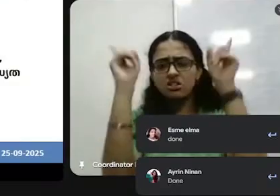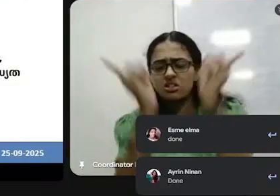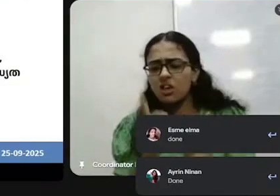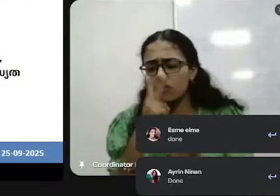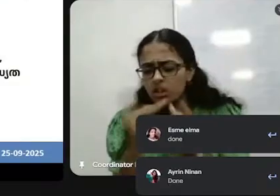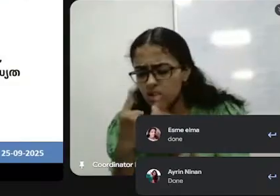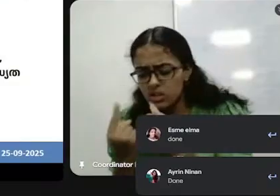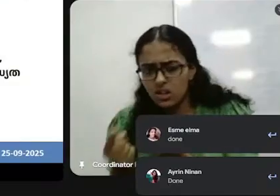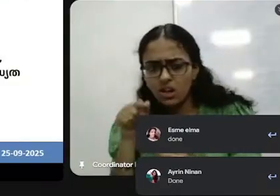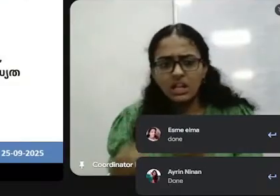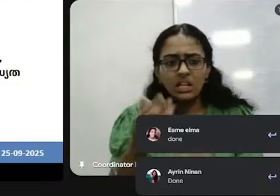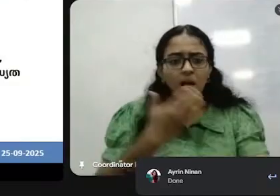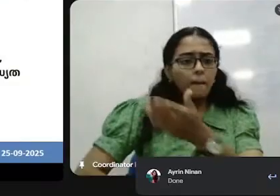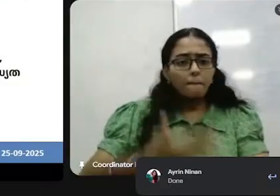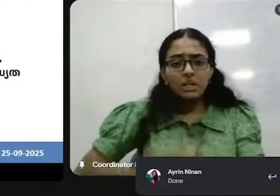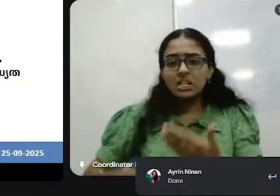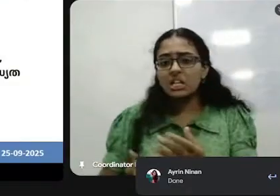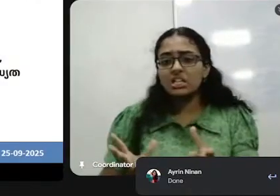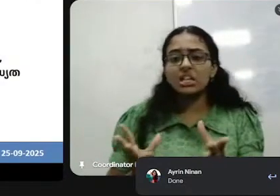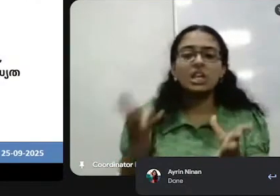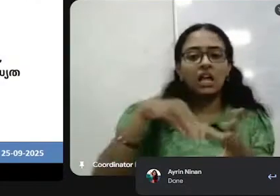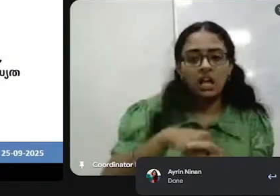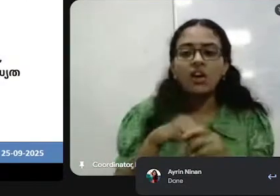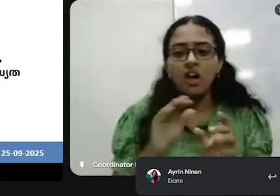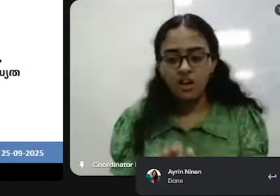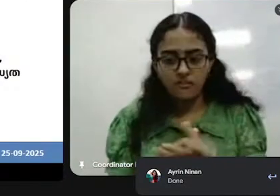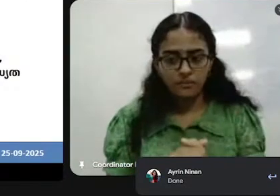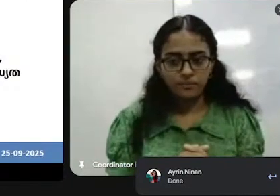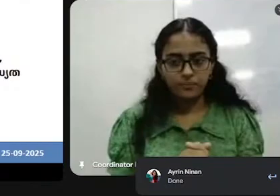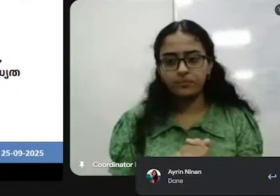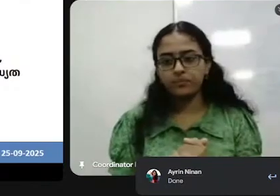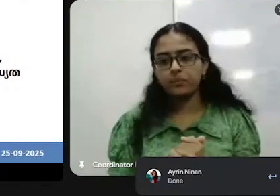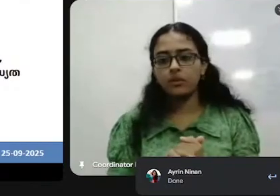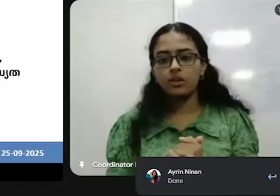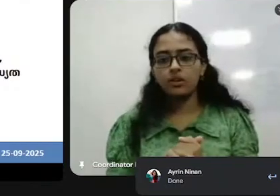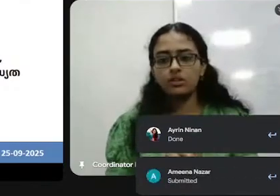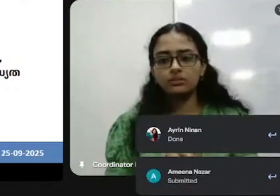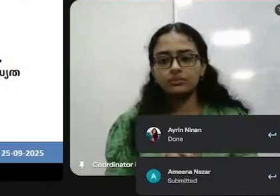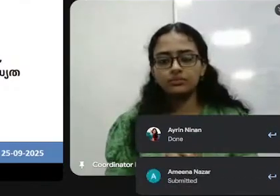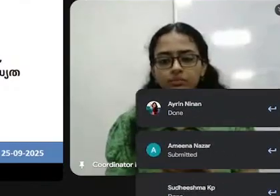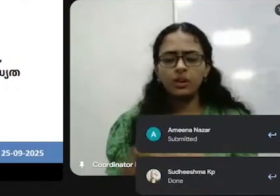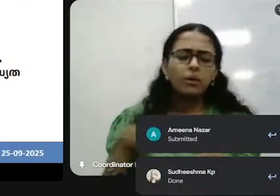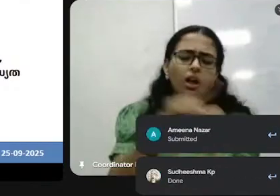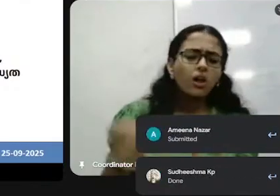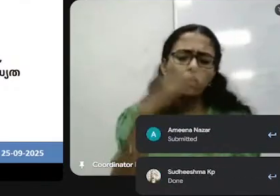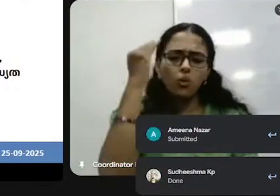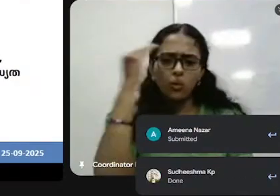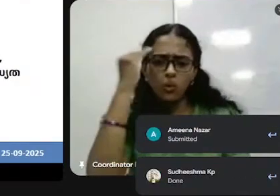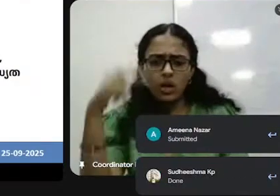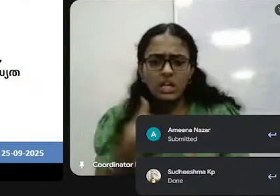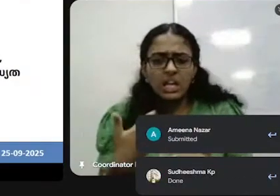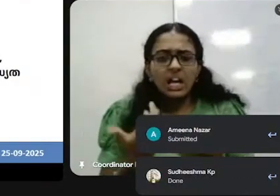4ാമത്തെയും ഭിന്നശേഷിക്ക് കാരണമാകുന്ന 5ാമത്തെയും പ്രധാന സ്ട്രോക്കാണ്. നമുക്ക് എല്ലാവർക്കും അറിയാം